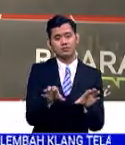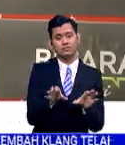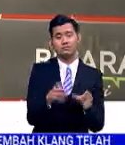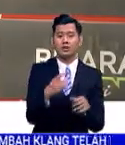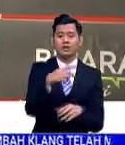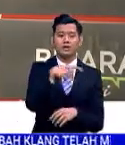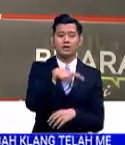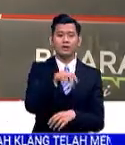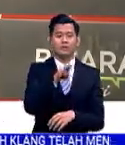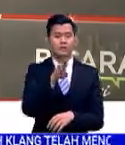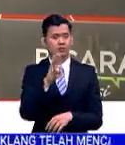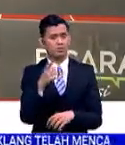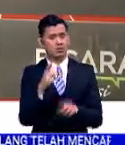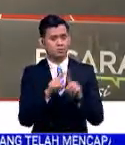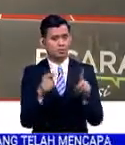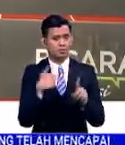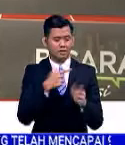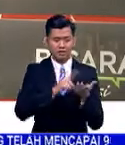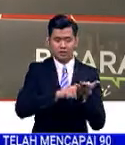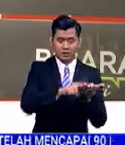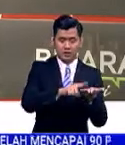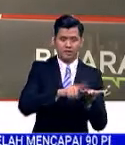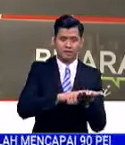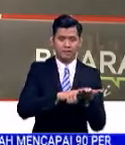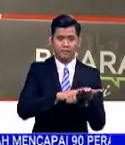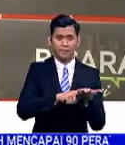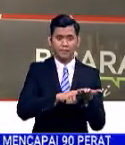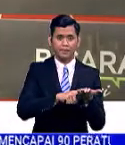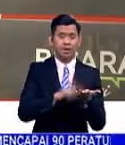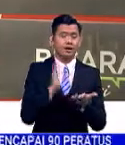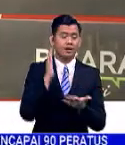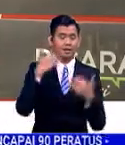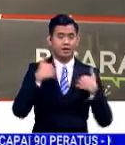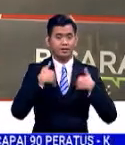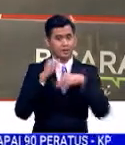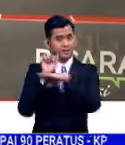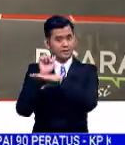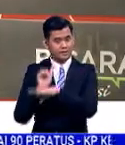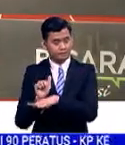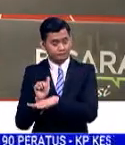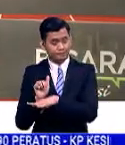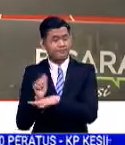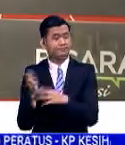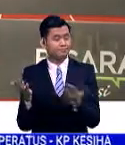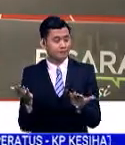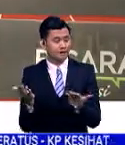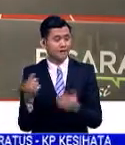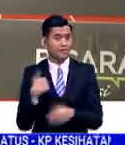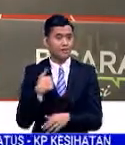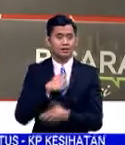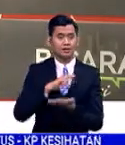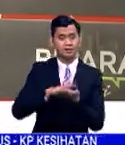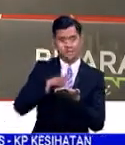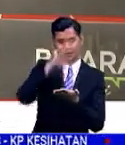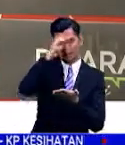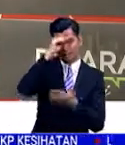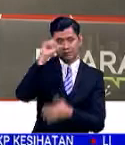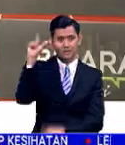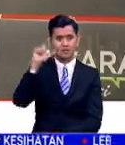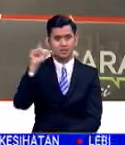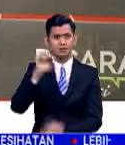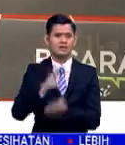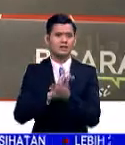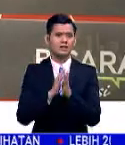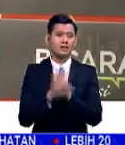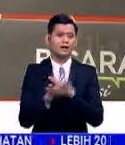Tapi dalam perbicaraan kita dengan diorang, kita adakan adab. Adab yang kita belajar dalam Islam.